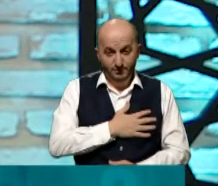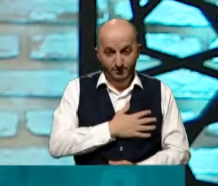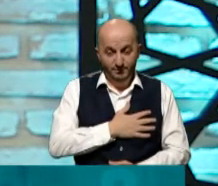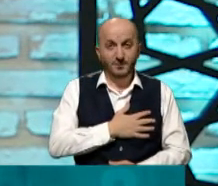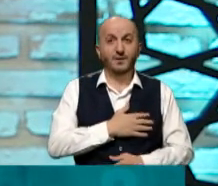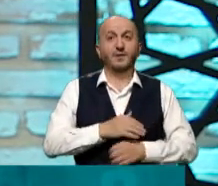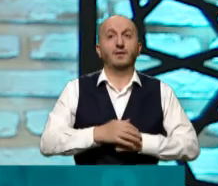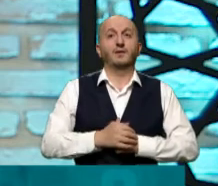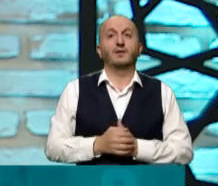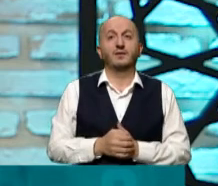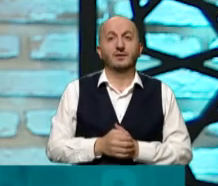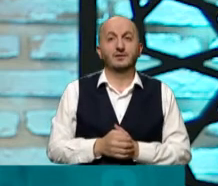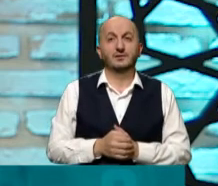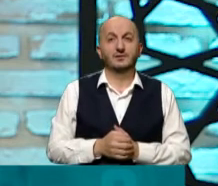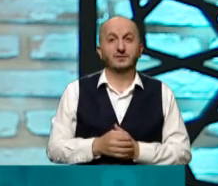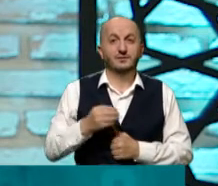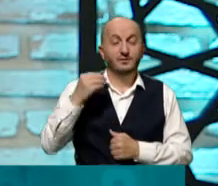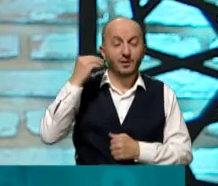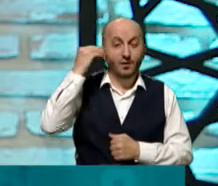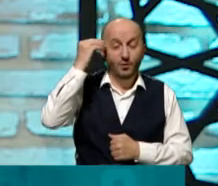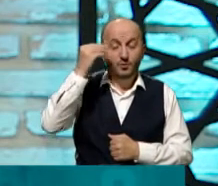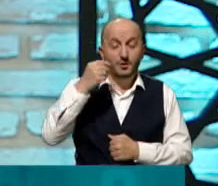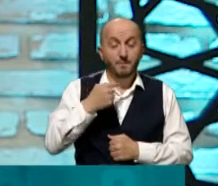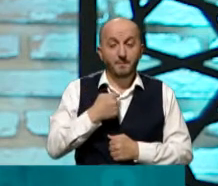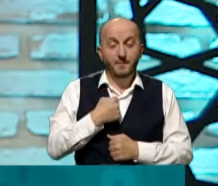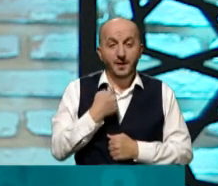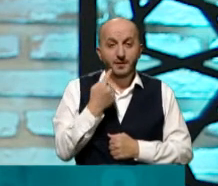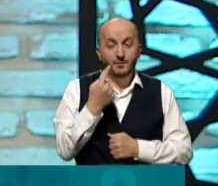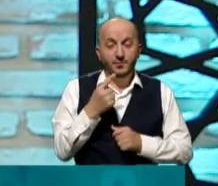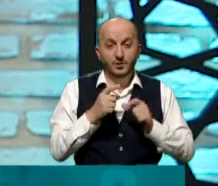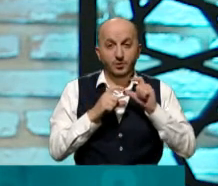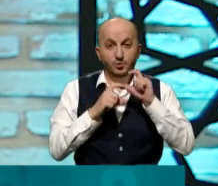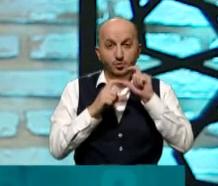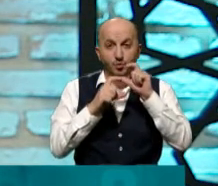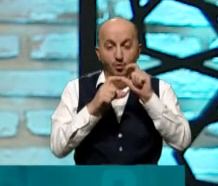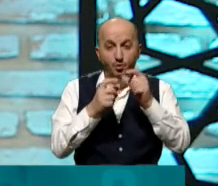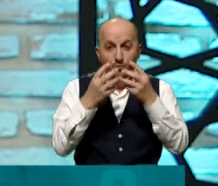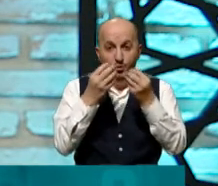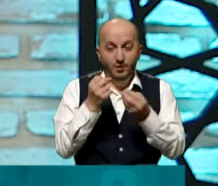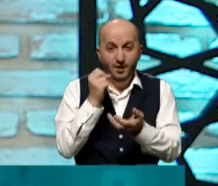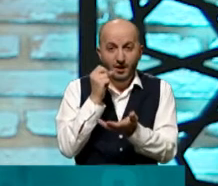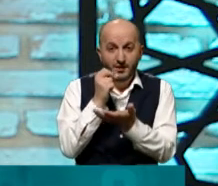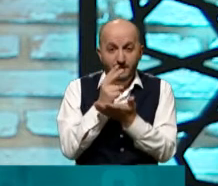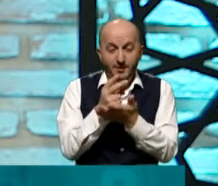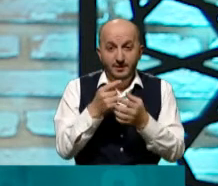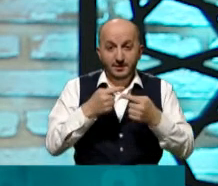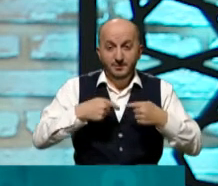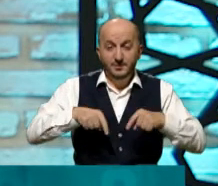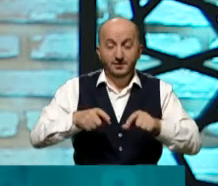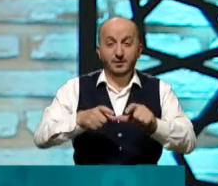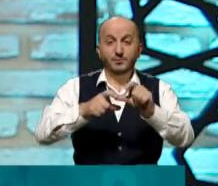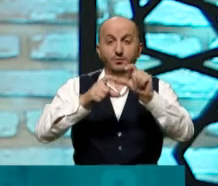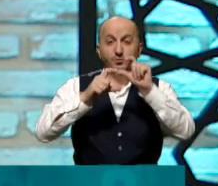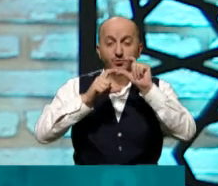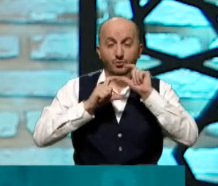olsun. Hocam benim bir sorum olacaktı. Buyurun. Bu Adıyaman'da bize soruyorlar, dinimizde faiz ve